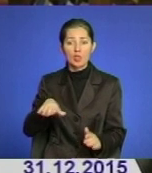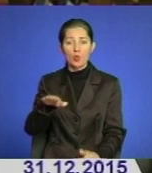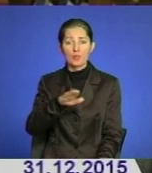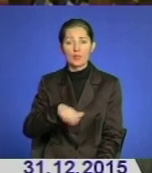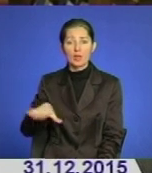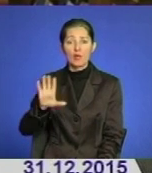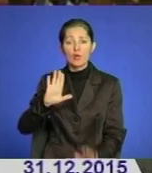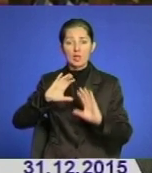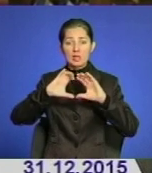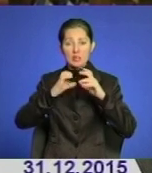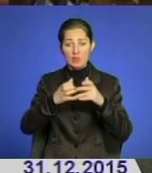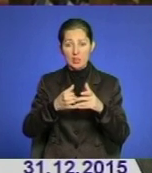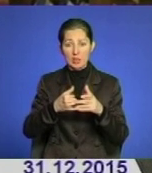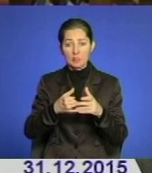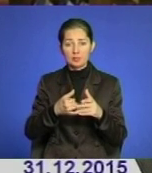в світі.